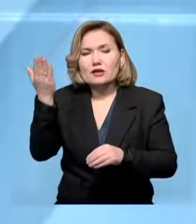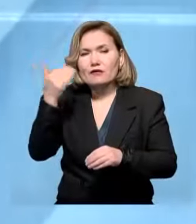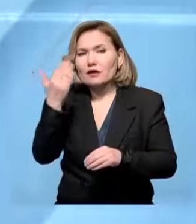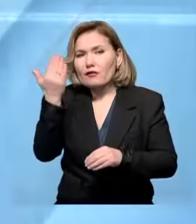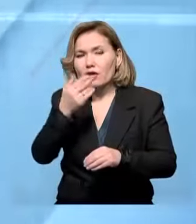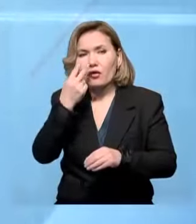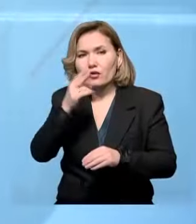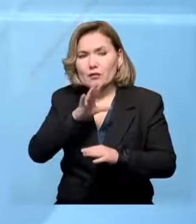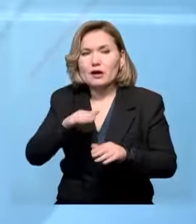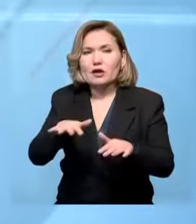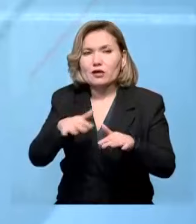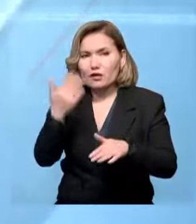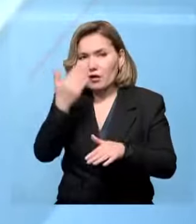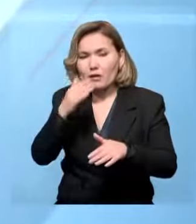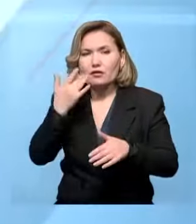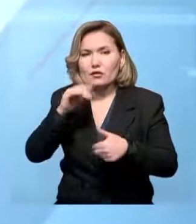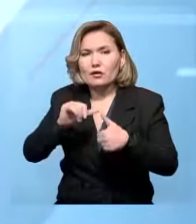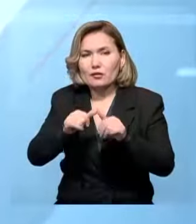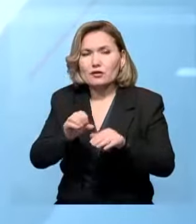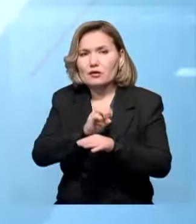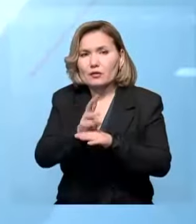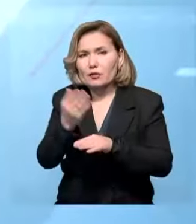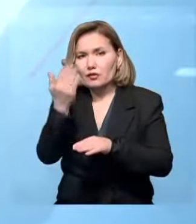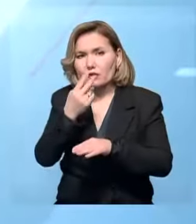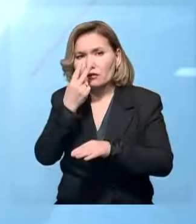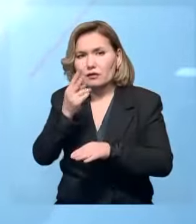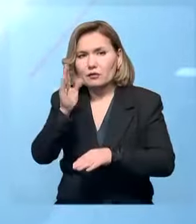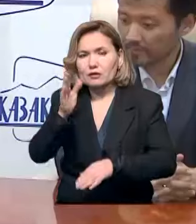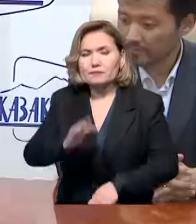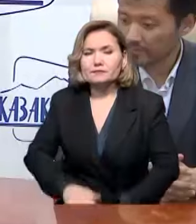фильмдер кинотеатрларда тұрақты түрде көрсетілмек.